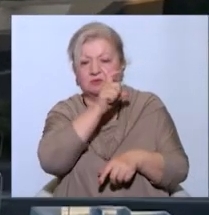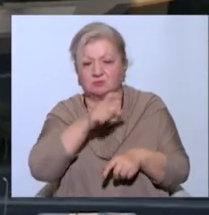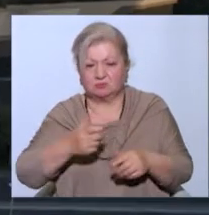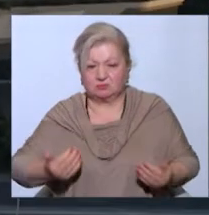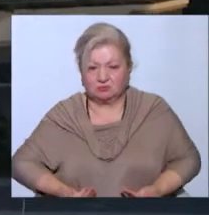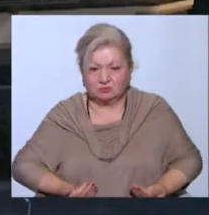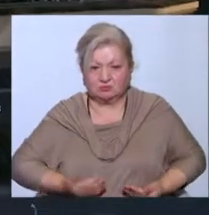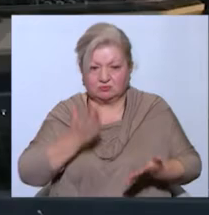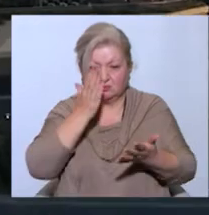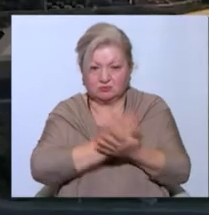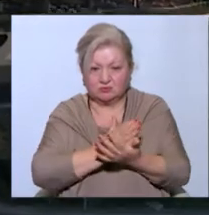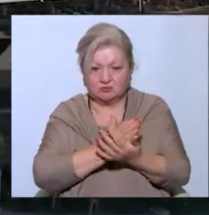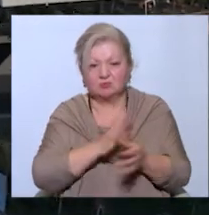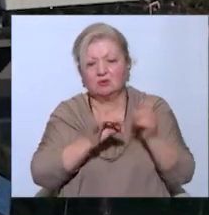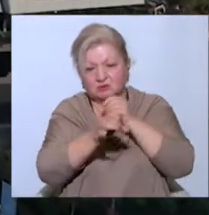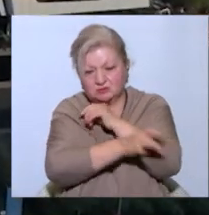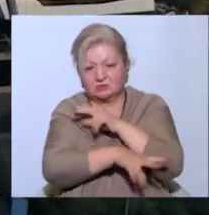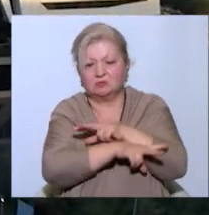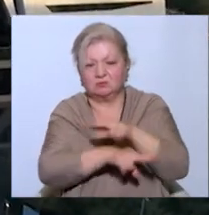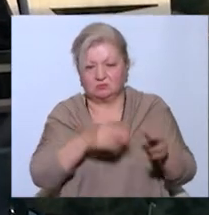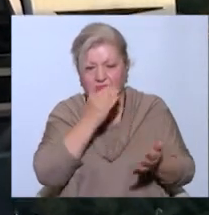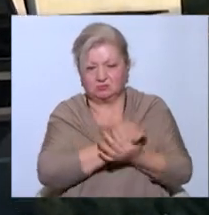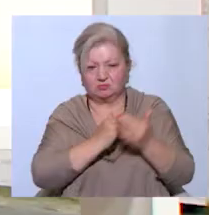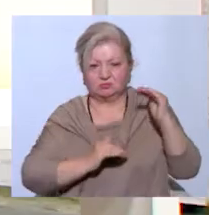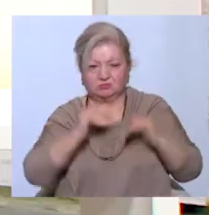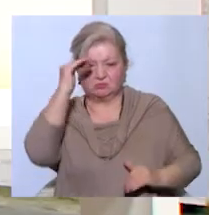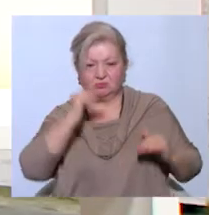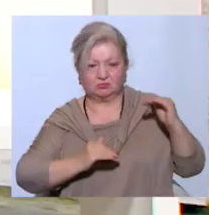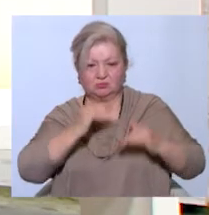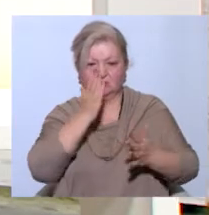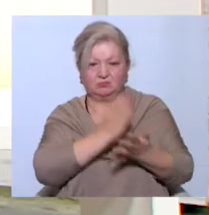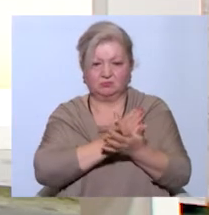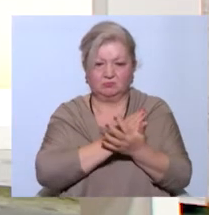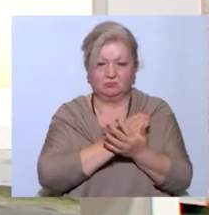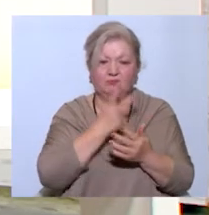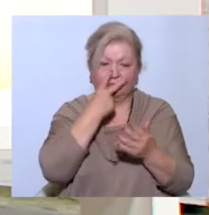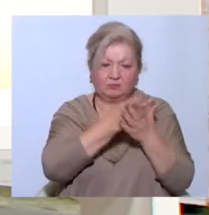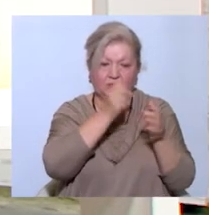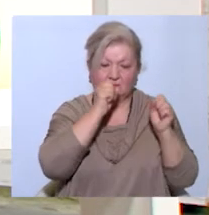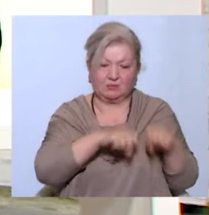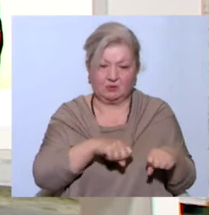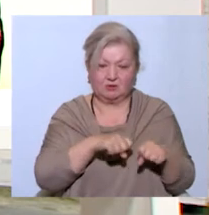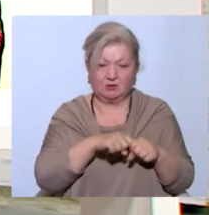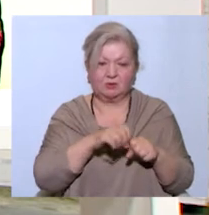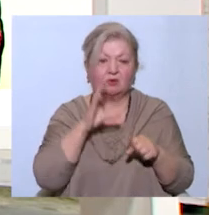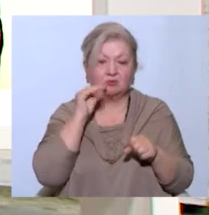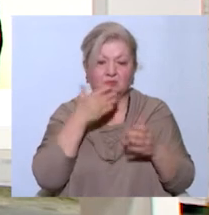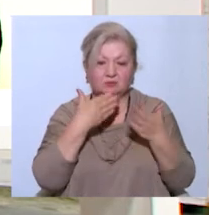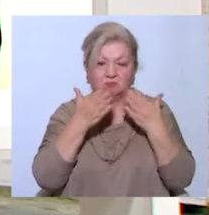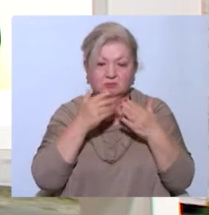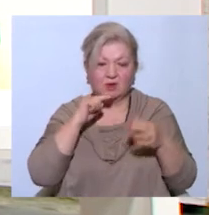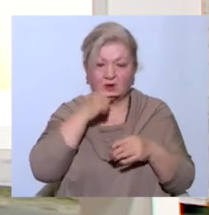და უიმედო სიღატაკე და სიღარიბე, რაც ასევე მეორე ნაწილში შეიძლება თქვენ დაინახოთ. როდესაც საუბრობთ